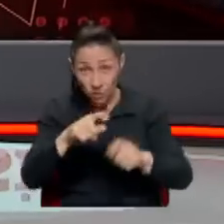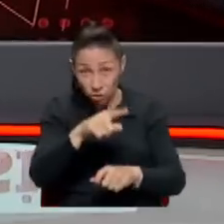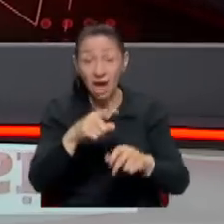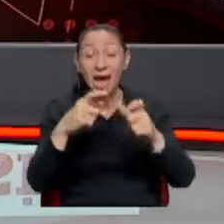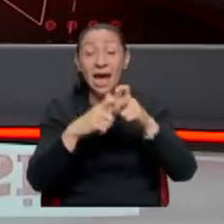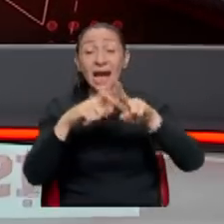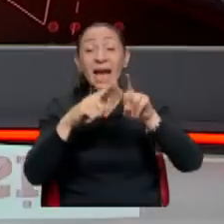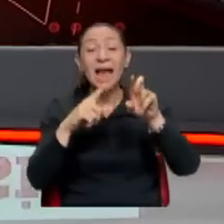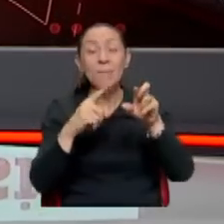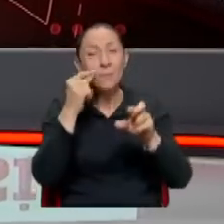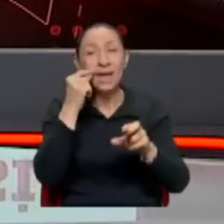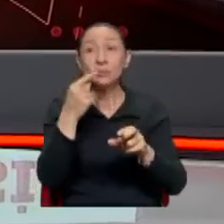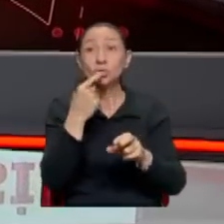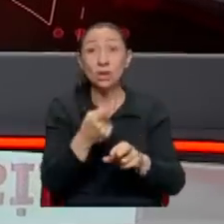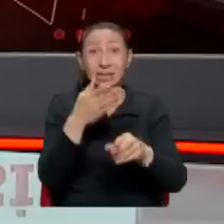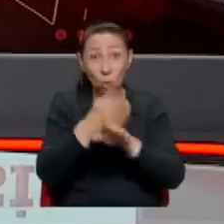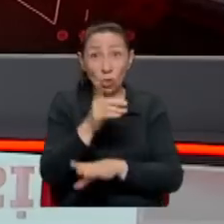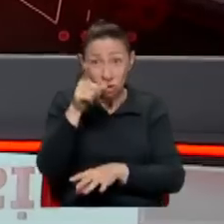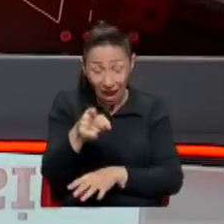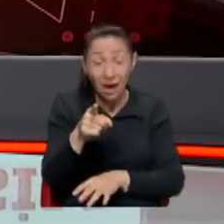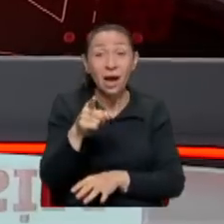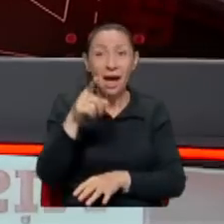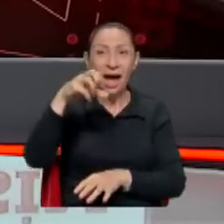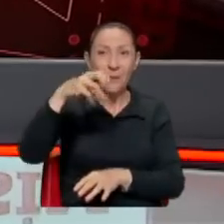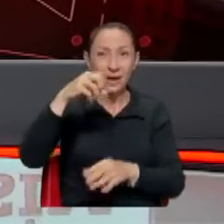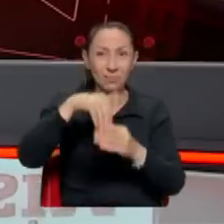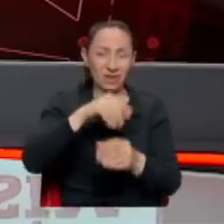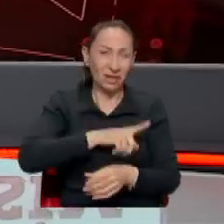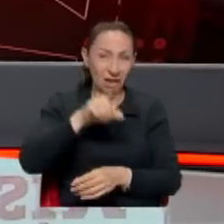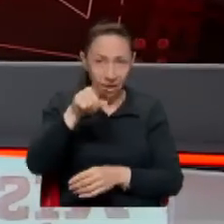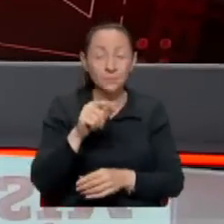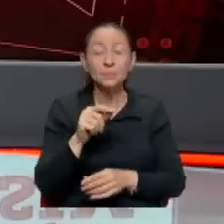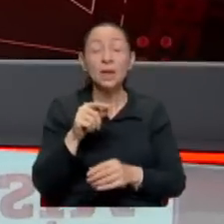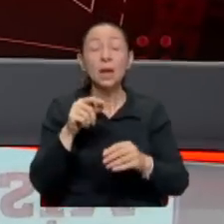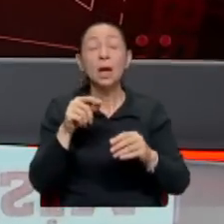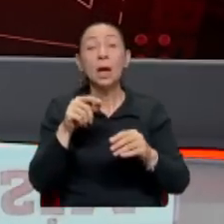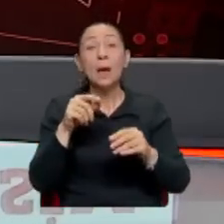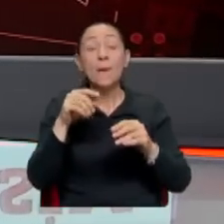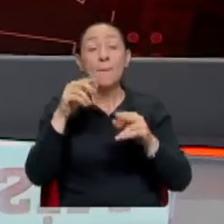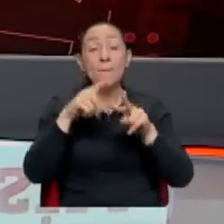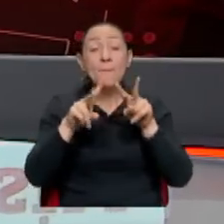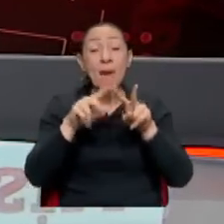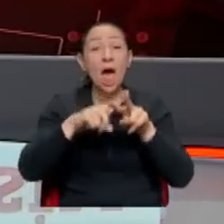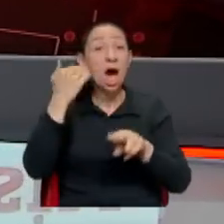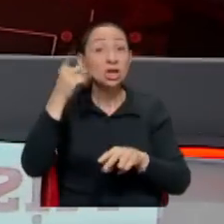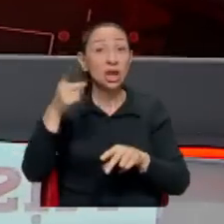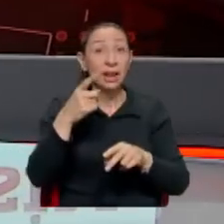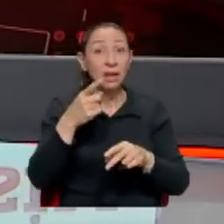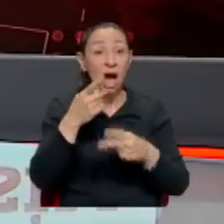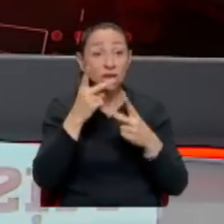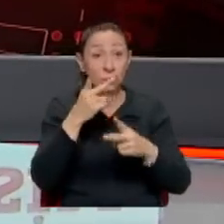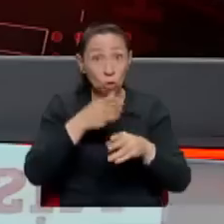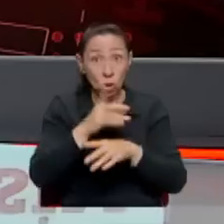Galip Ensarioğlu'nun söylediği şey doğruysa, efendim Meral Akşener'in iddiası doğruysa,